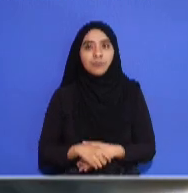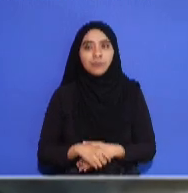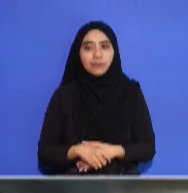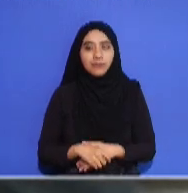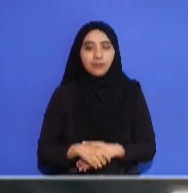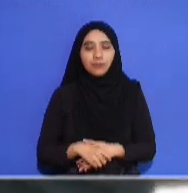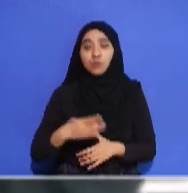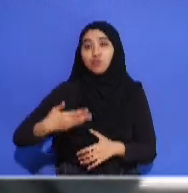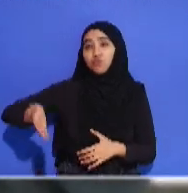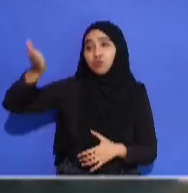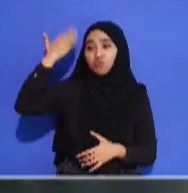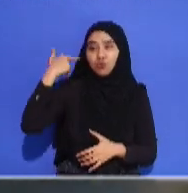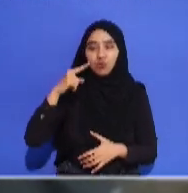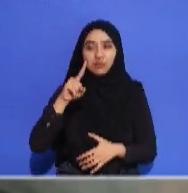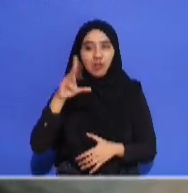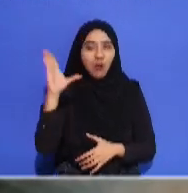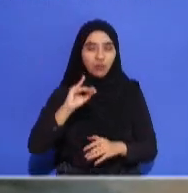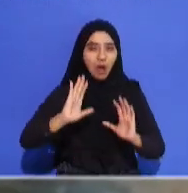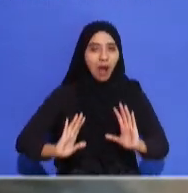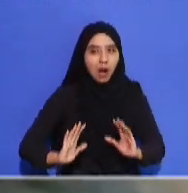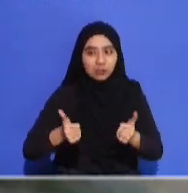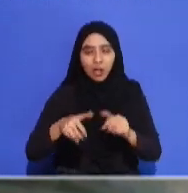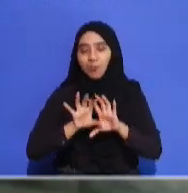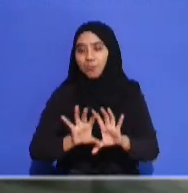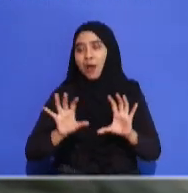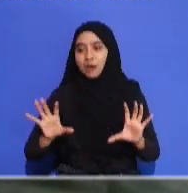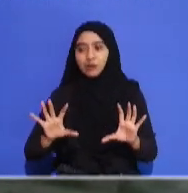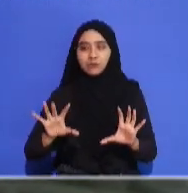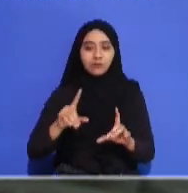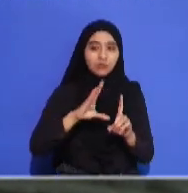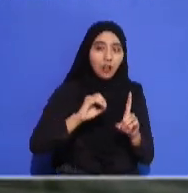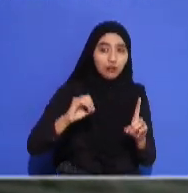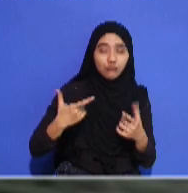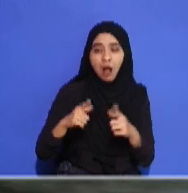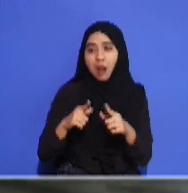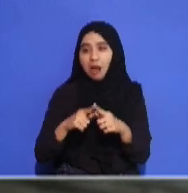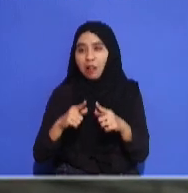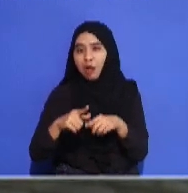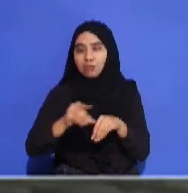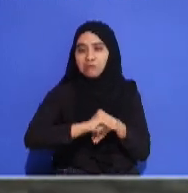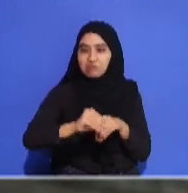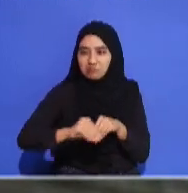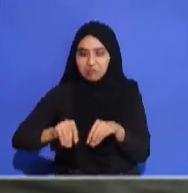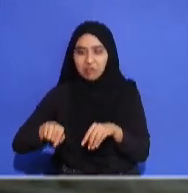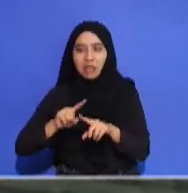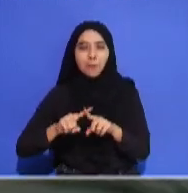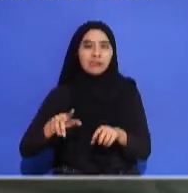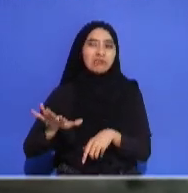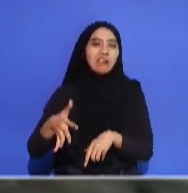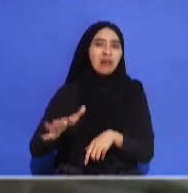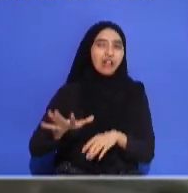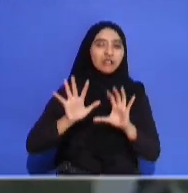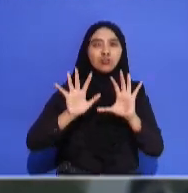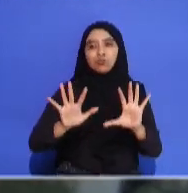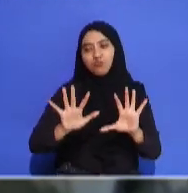saben dintenipun saged ngasilaken puluhan enggo atusan pirantos tetanen. Sak menika namung sedasanan iji